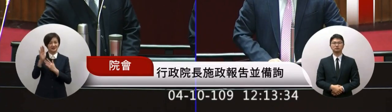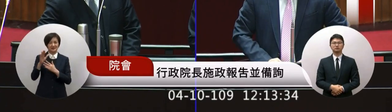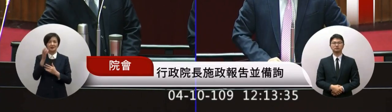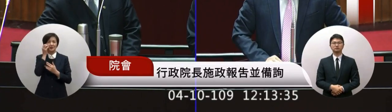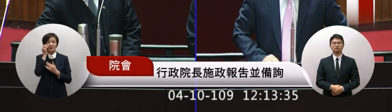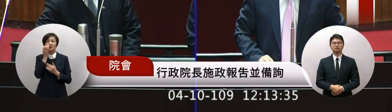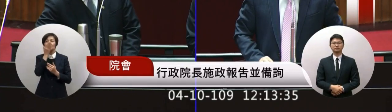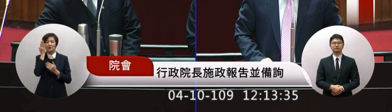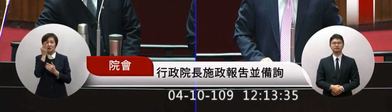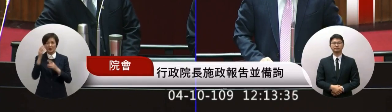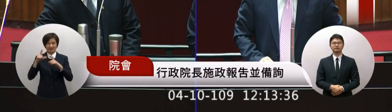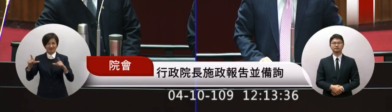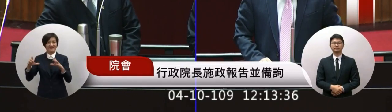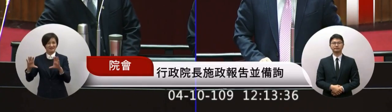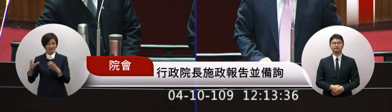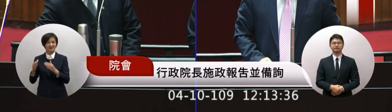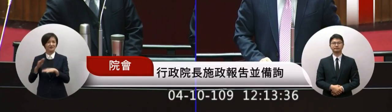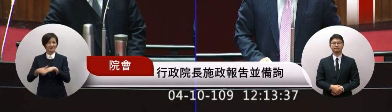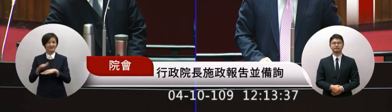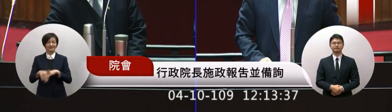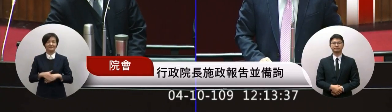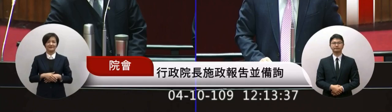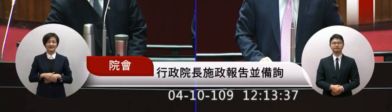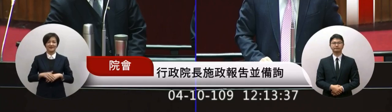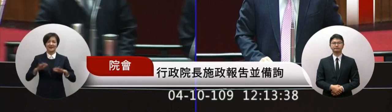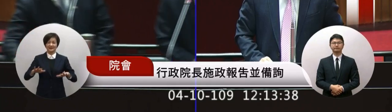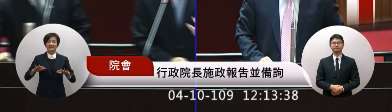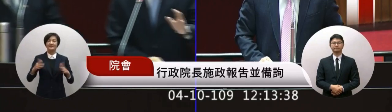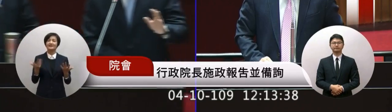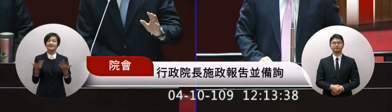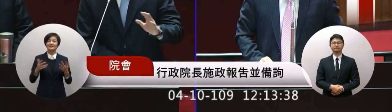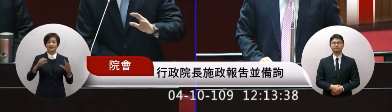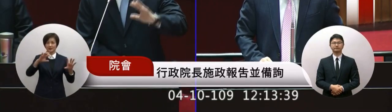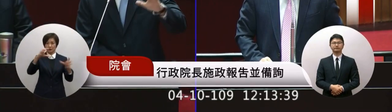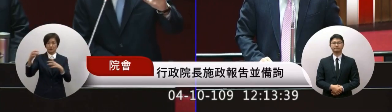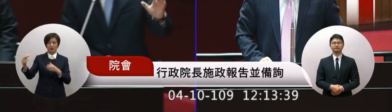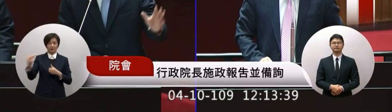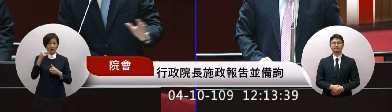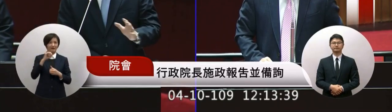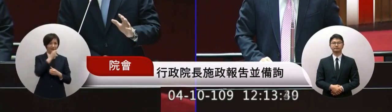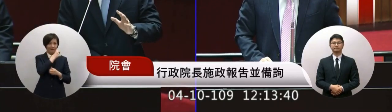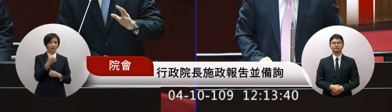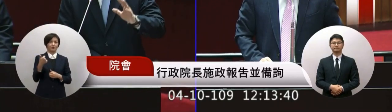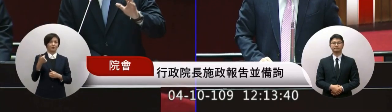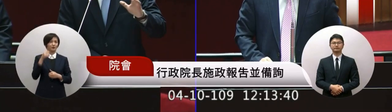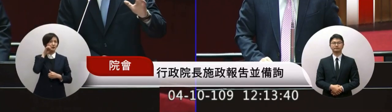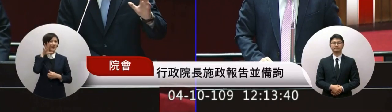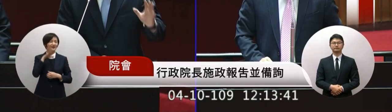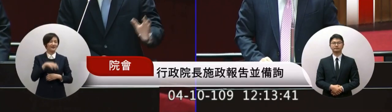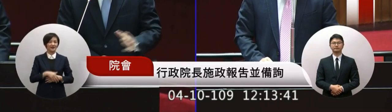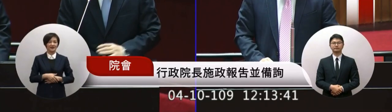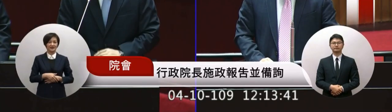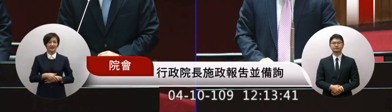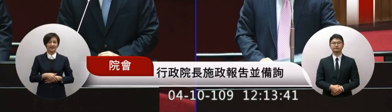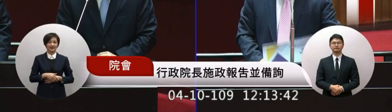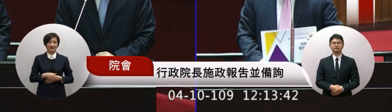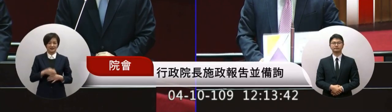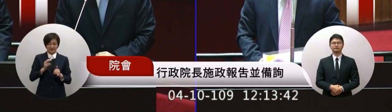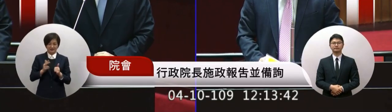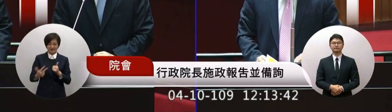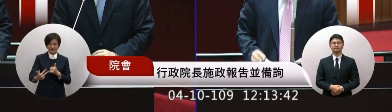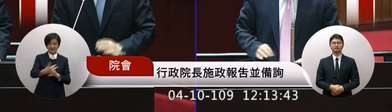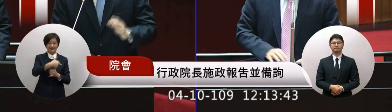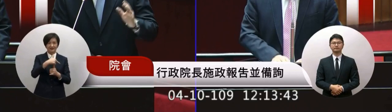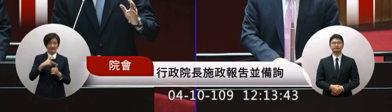次哈，我想全世界都看见台湾，而且肯定台湾。 是的。 那我们除了环岛的这个高快速的铁路